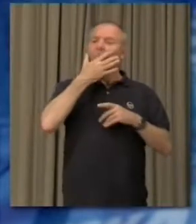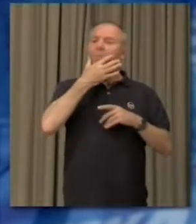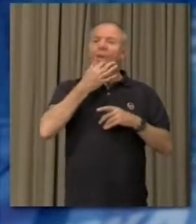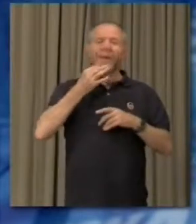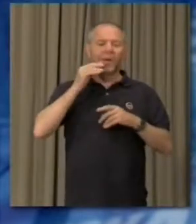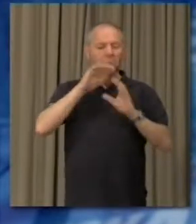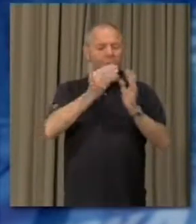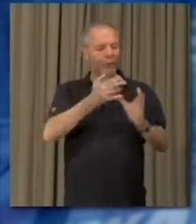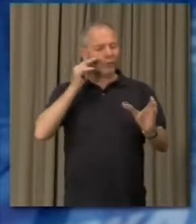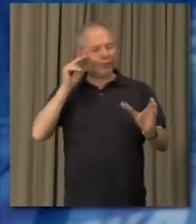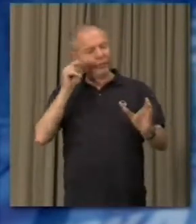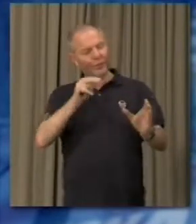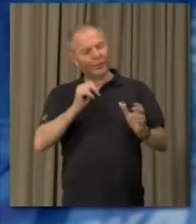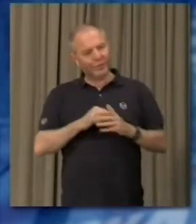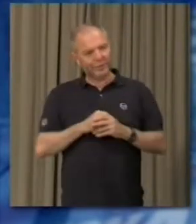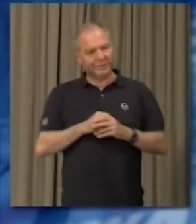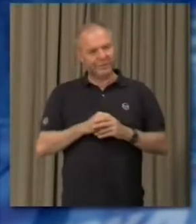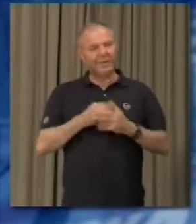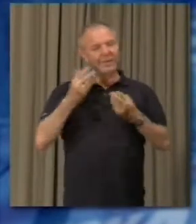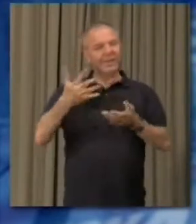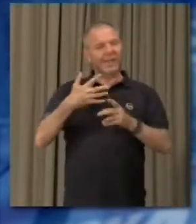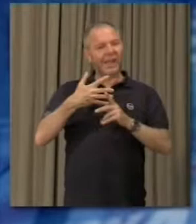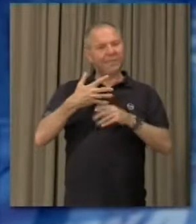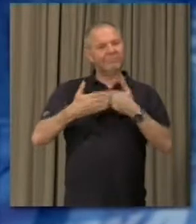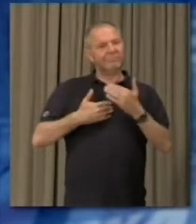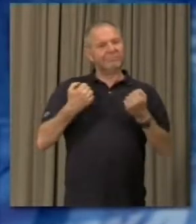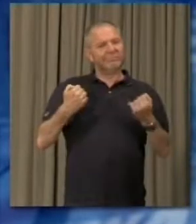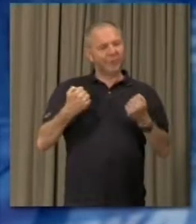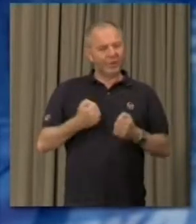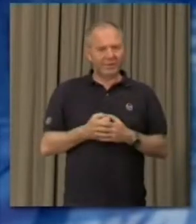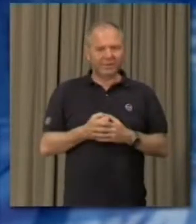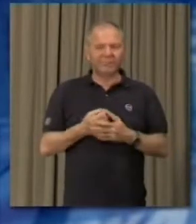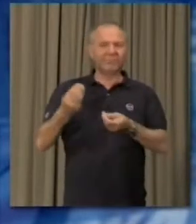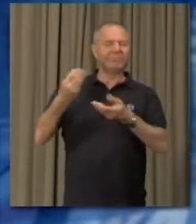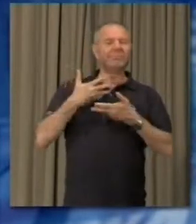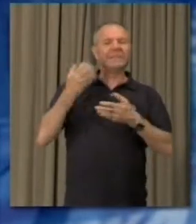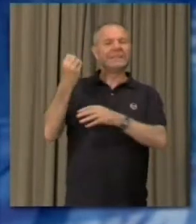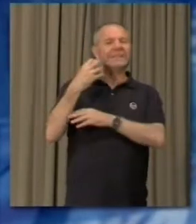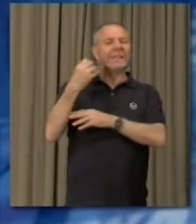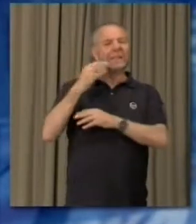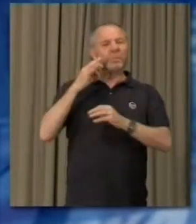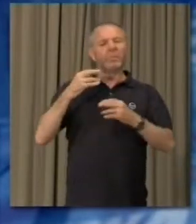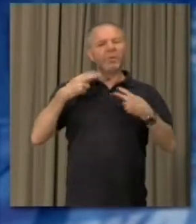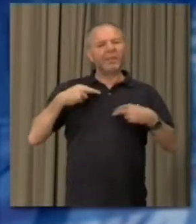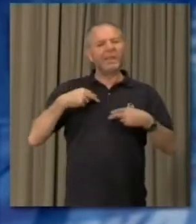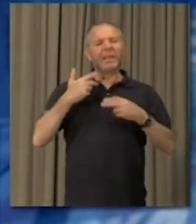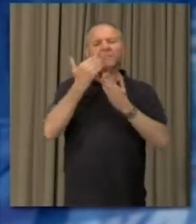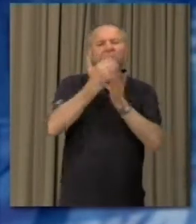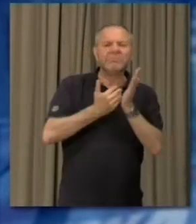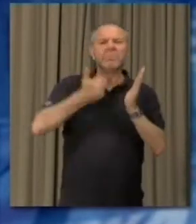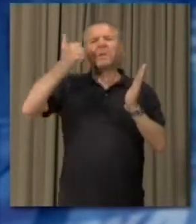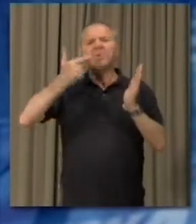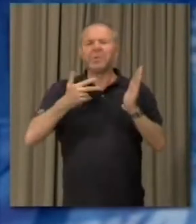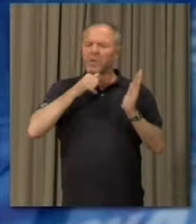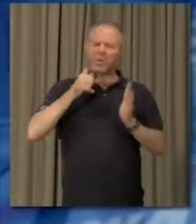osservato dall'alto, ti regalava nuove energie. Ha insegnato a tutti noi a vivere lo sport e la vita con la passione al di là delle classifiche, ricordandoci